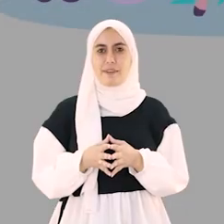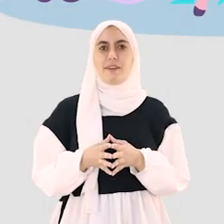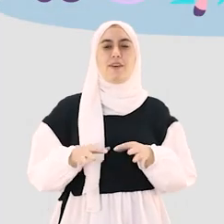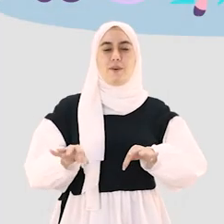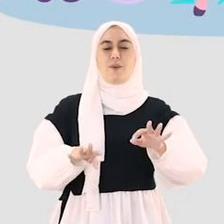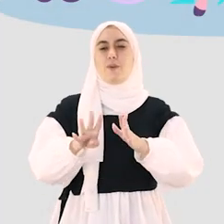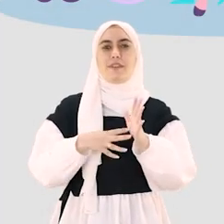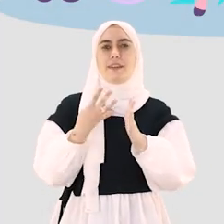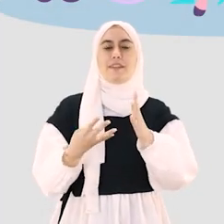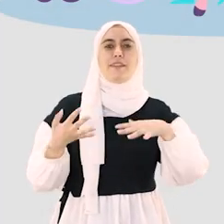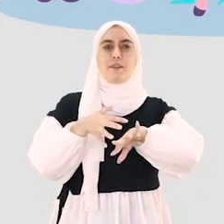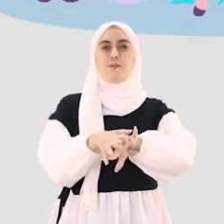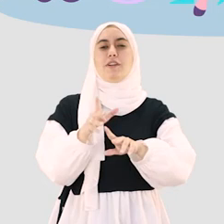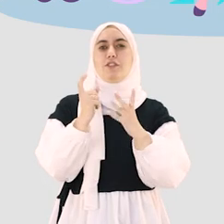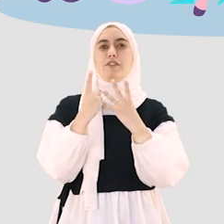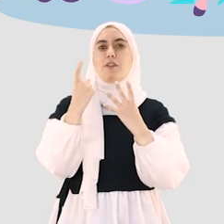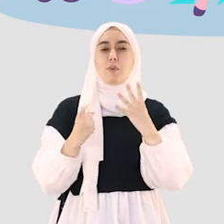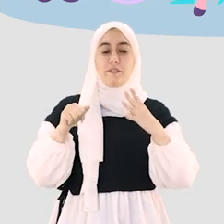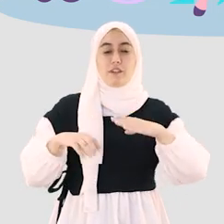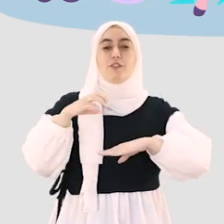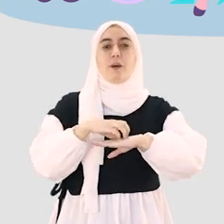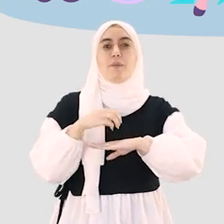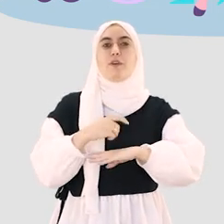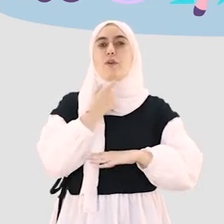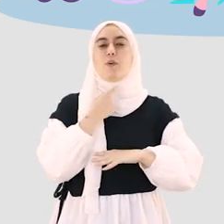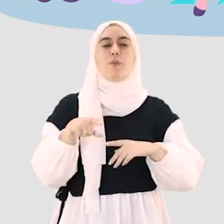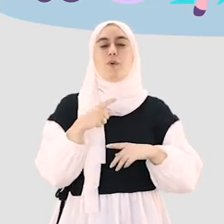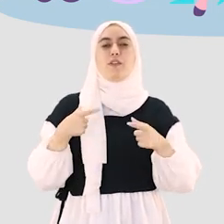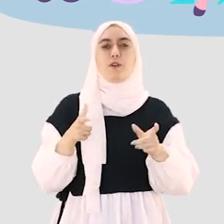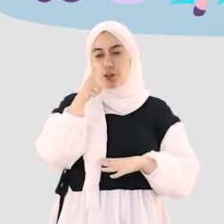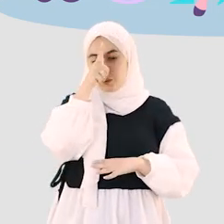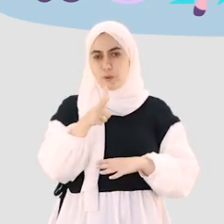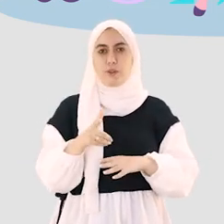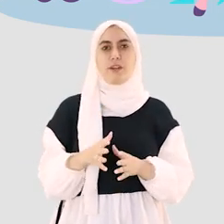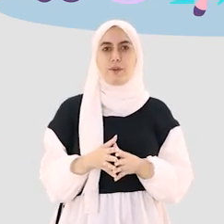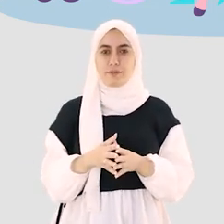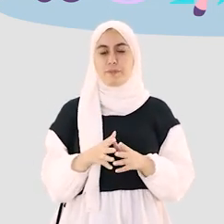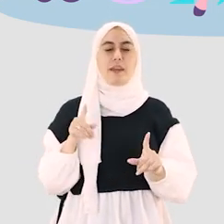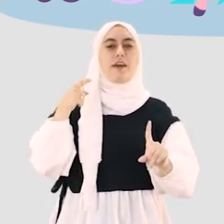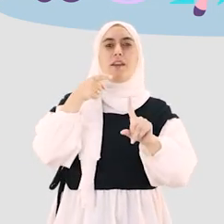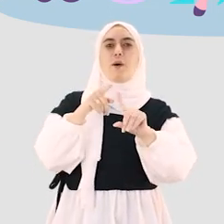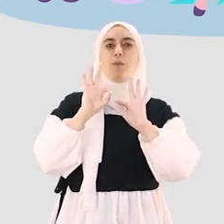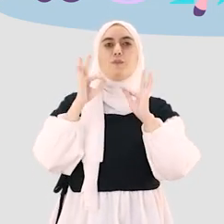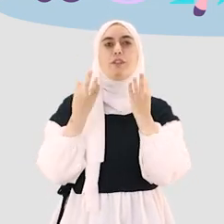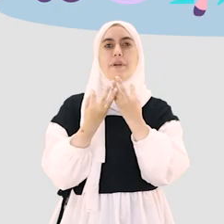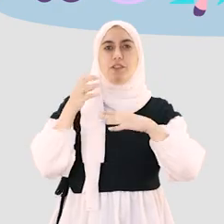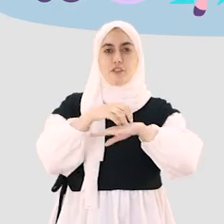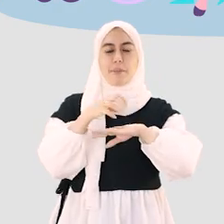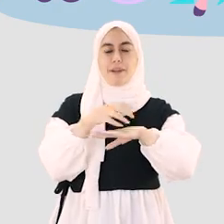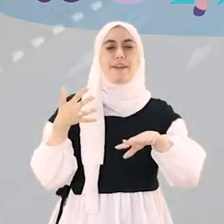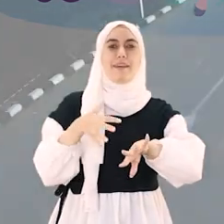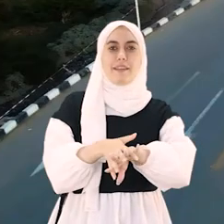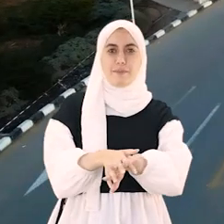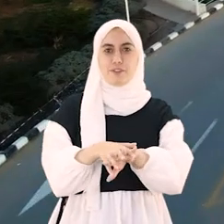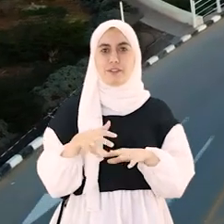خطه دمج الاشخاص ذوي الاعاقه في جامعه العلوم والتكنولوجيا الاردنيه نحو مجتمع جامعي